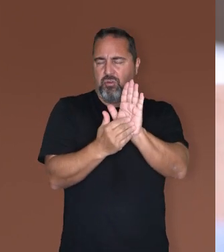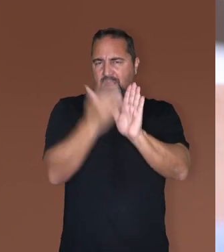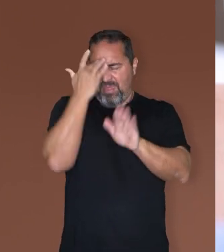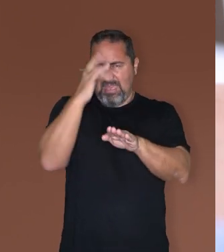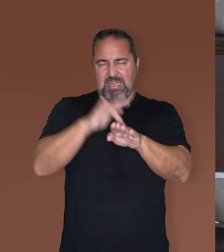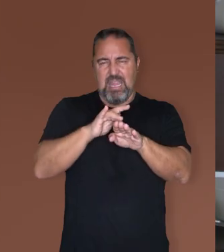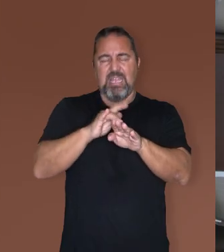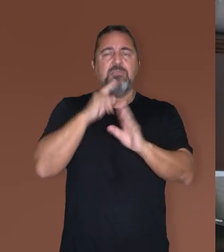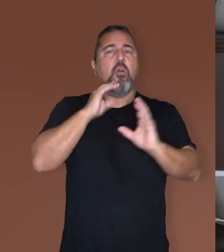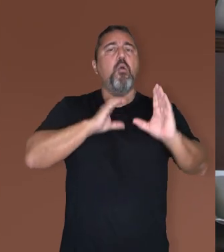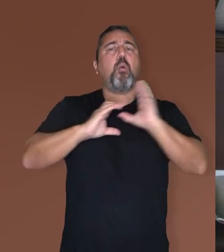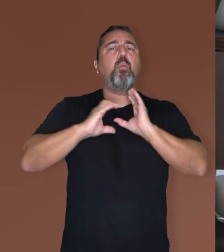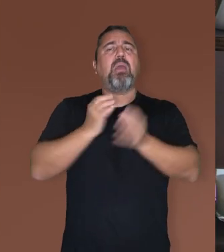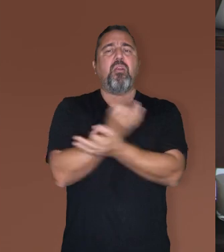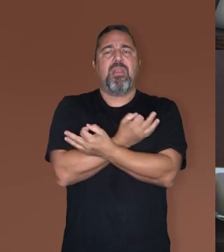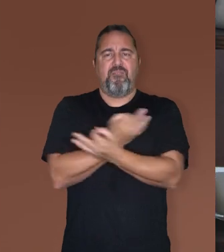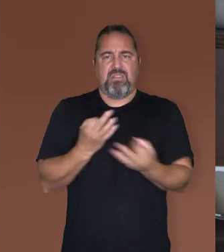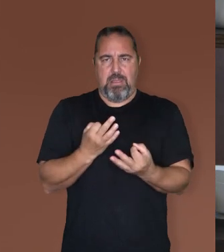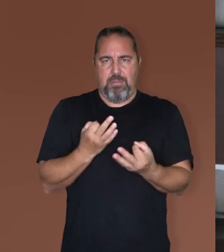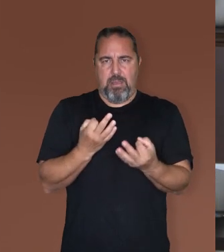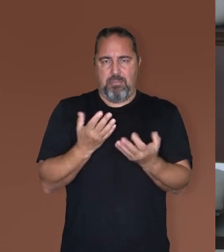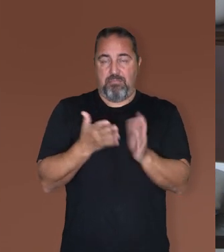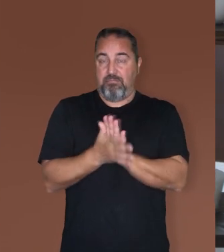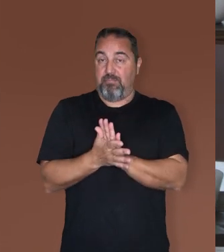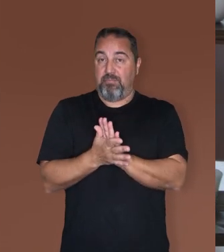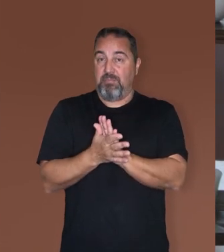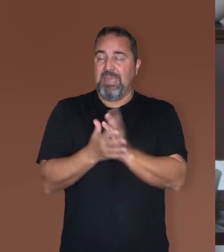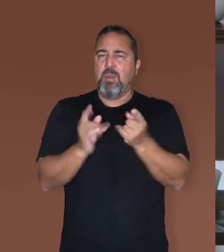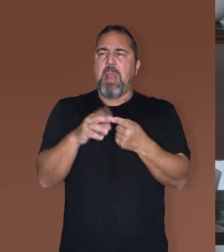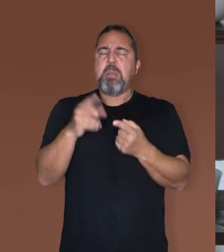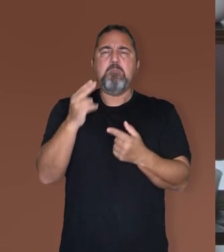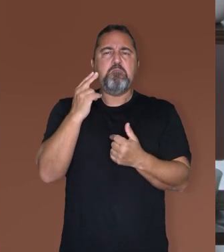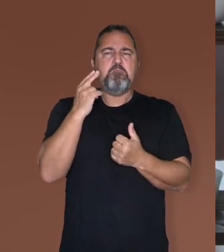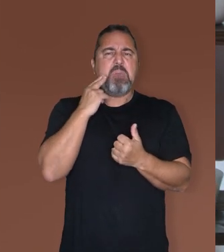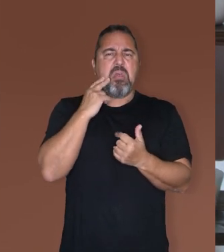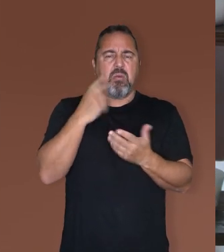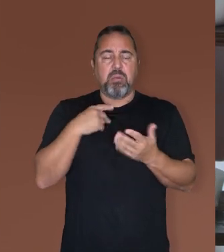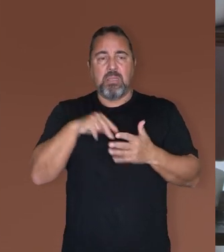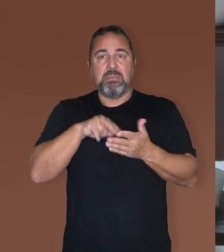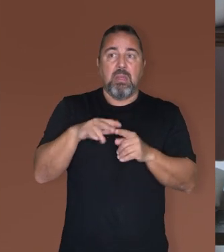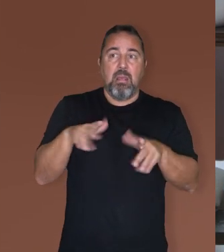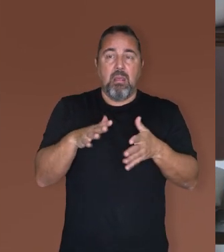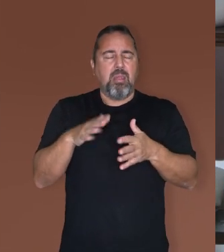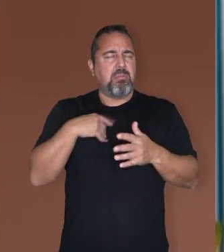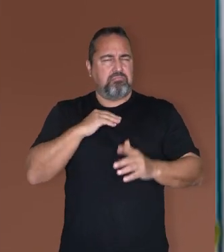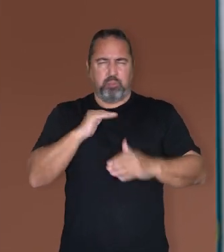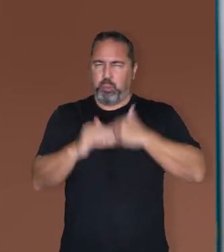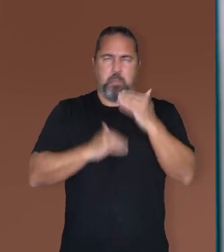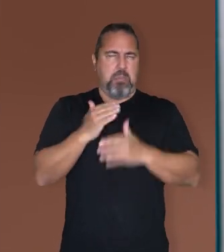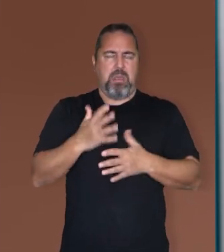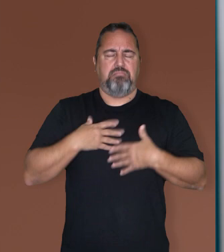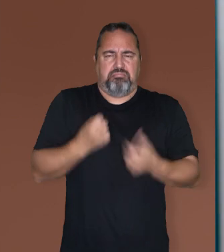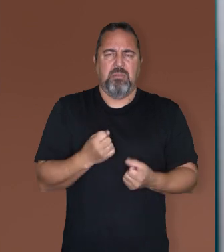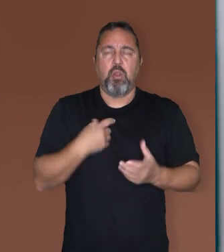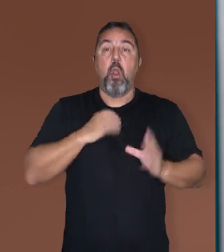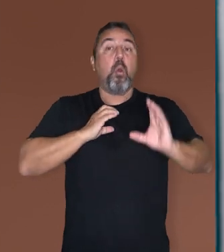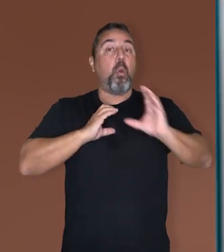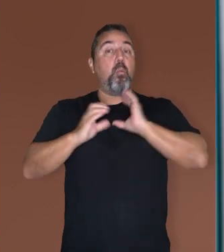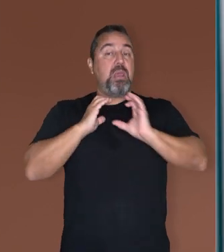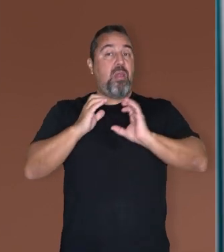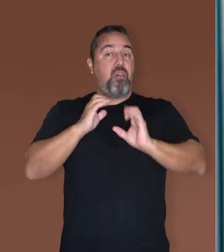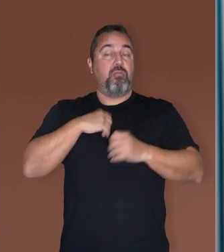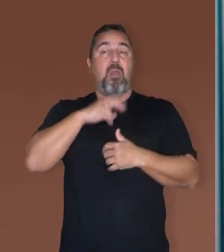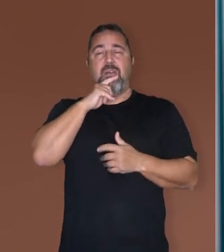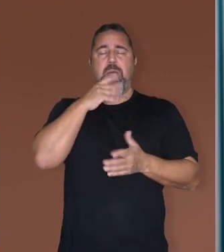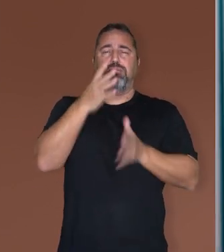bisuala eta komunikazio eraginkorra. Egin aurre beldur eszenikoari. Sendotu zure hitzezko eta